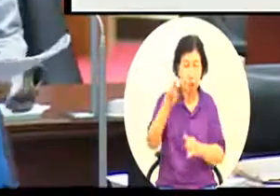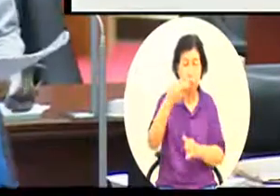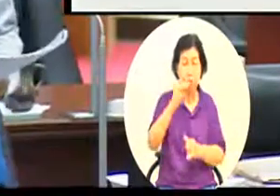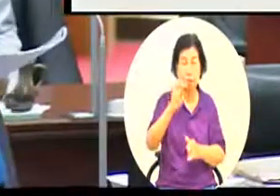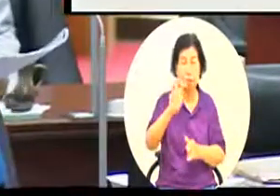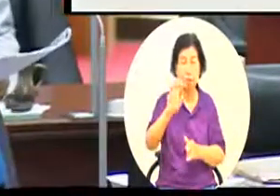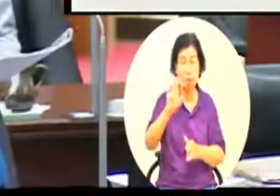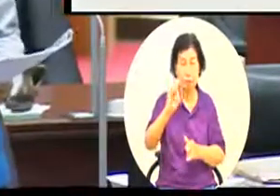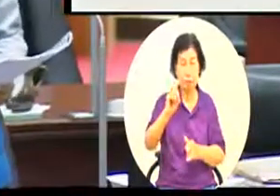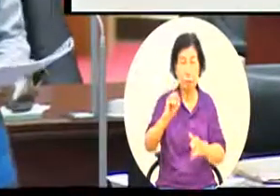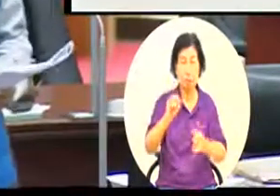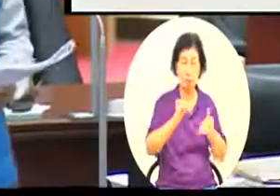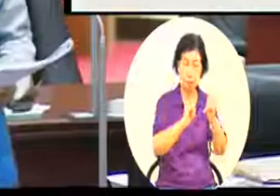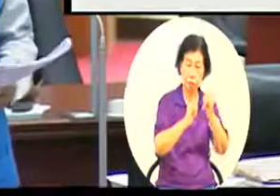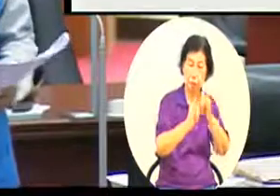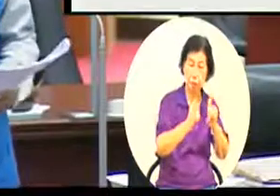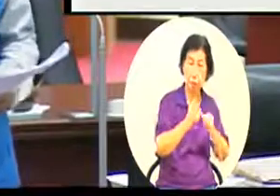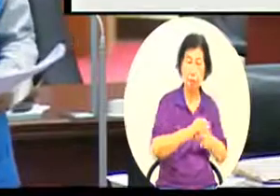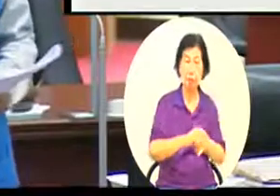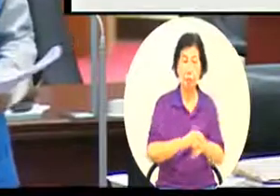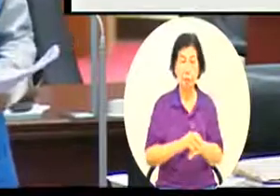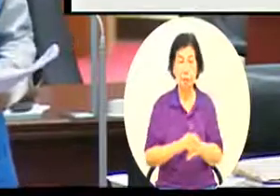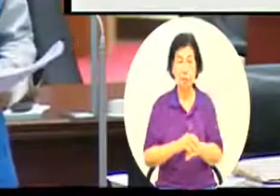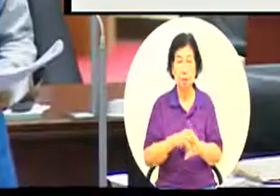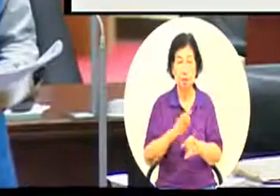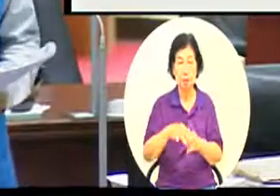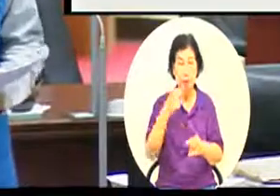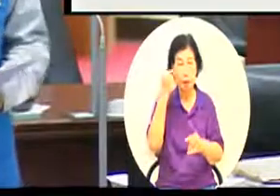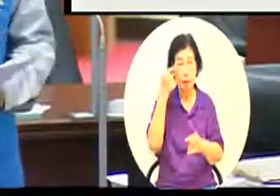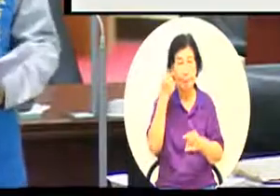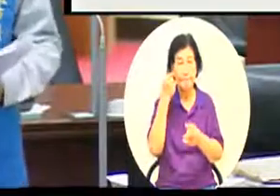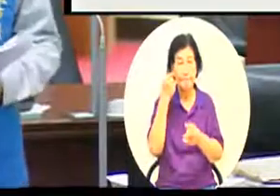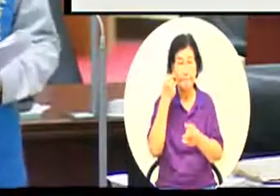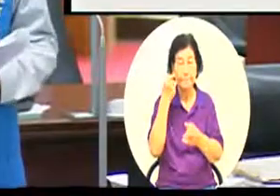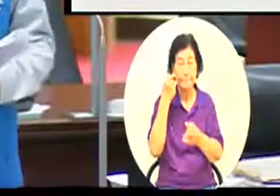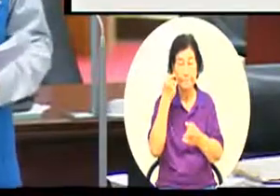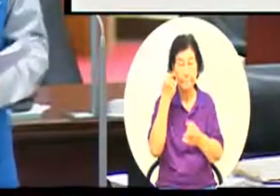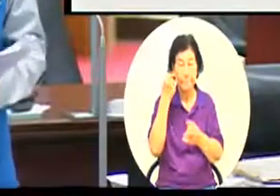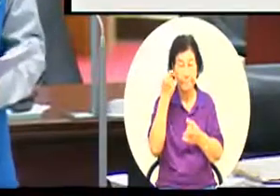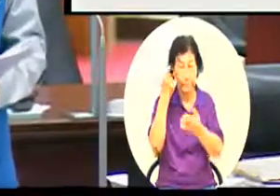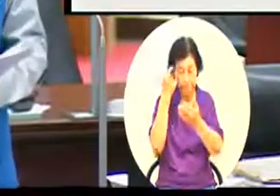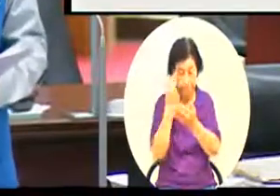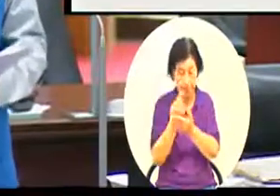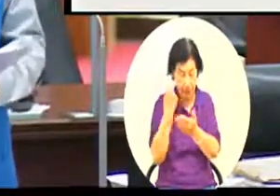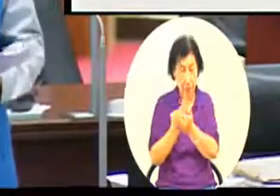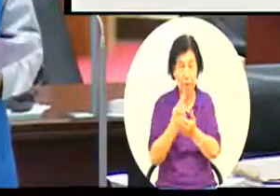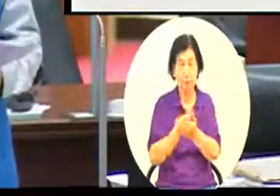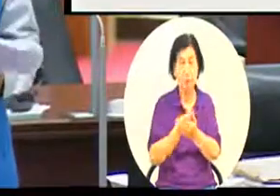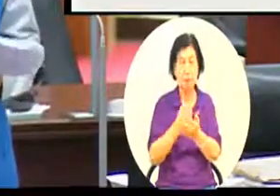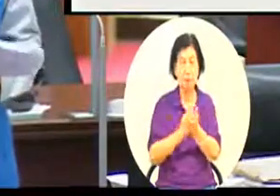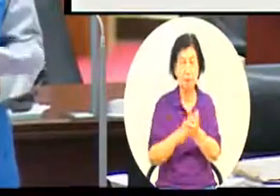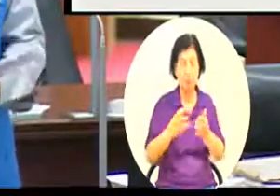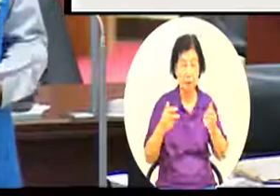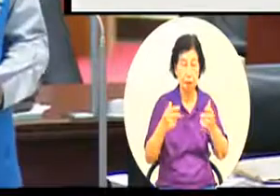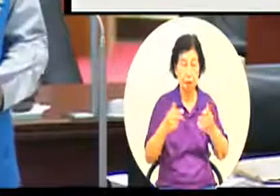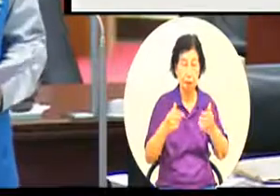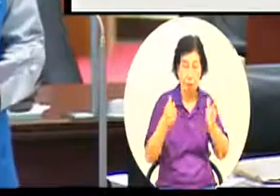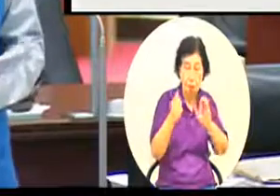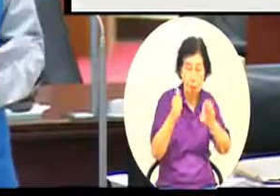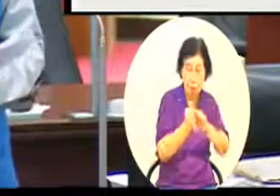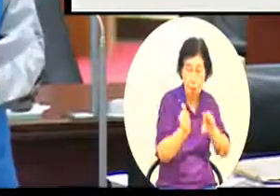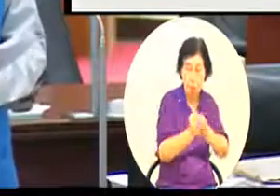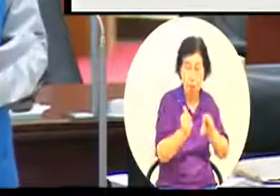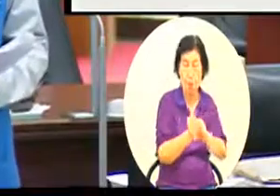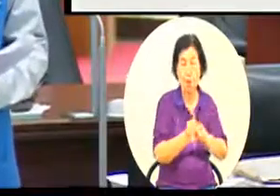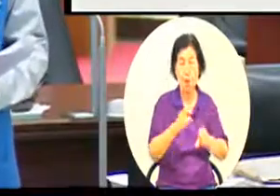的红旗线每日的营运量也才17万搭乘量而已，多一条黄